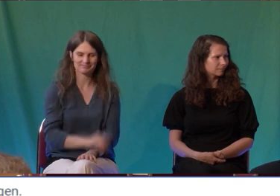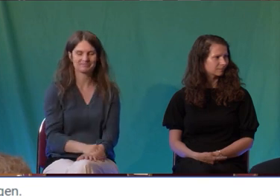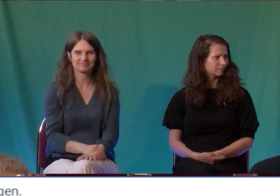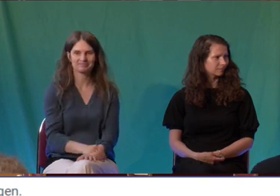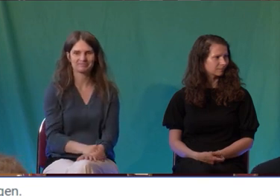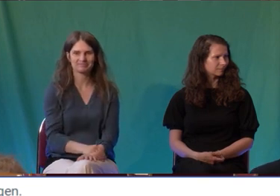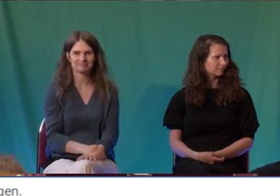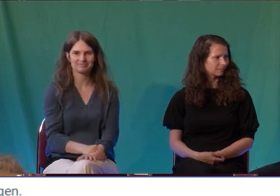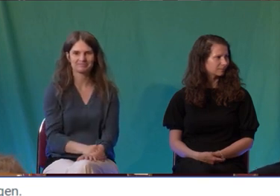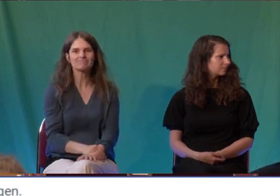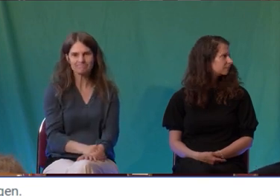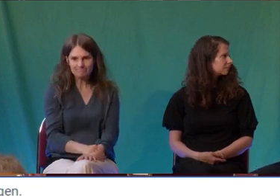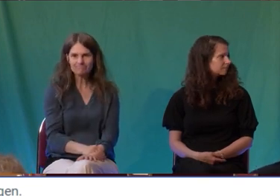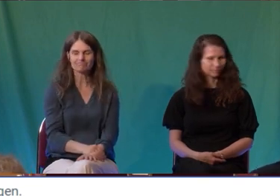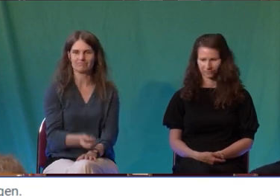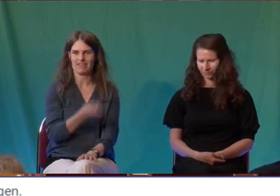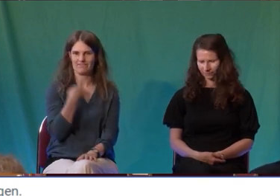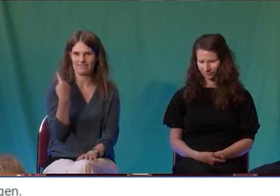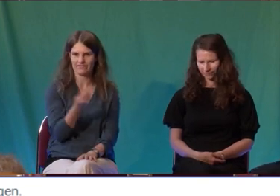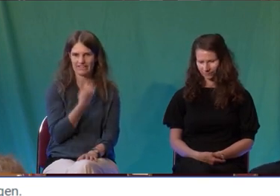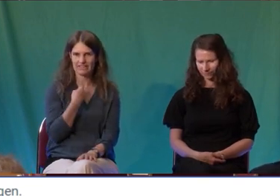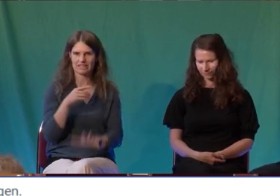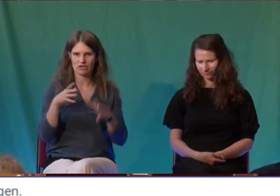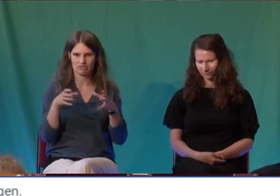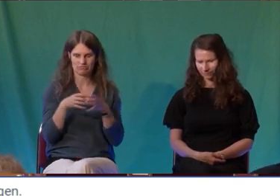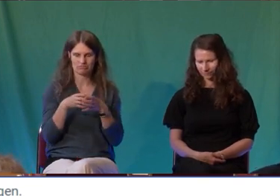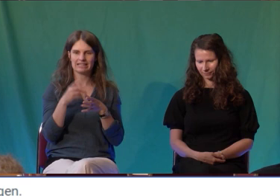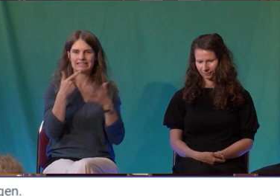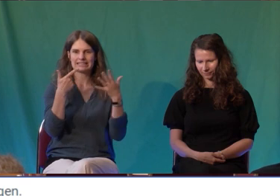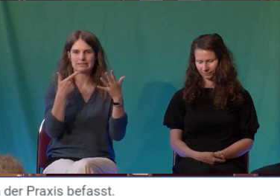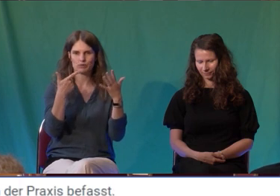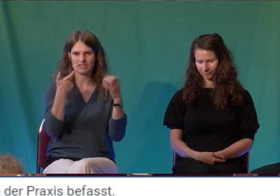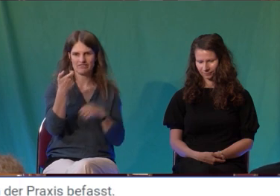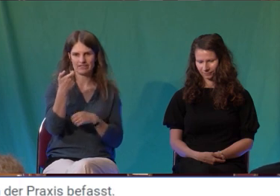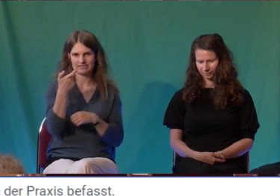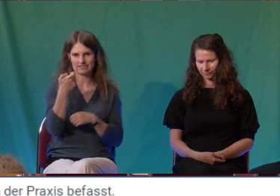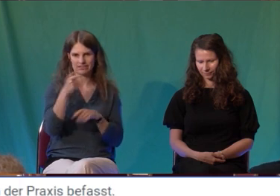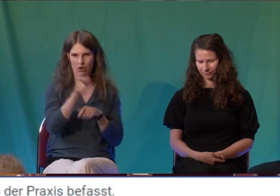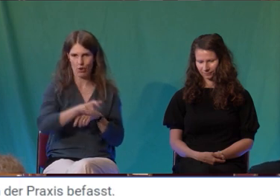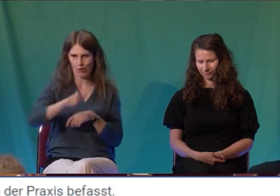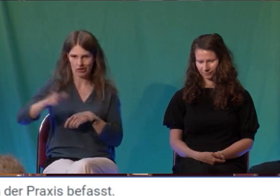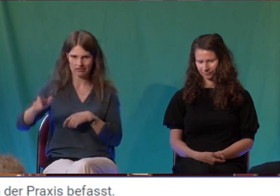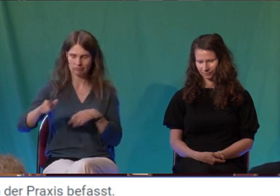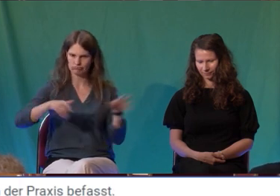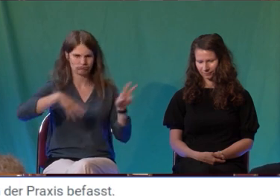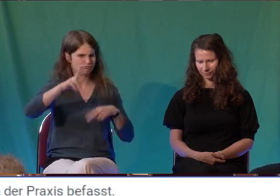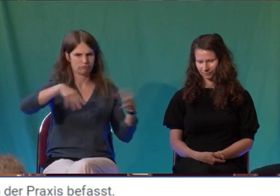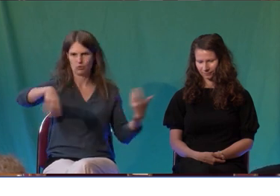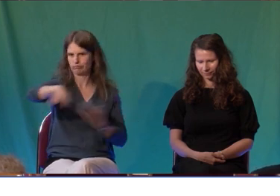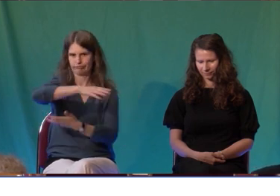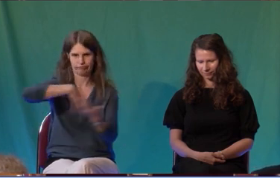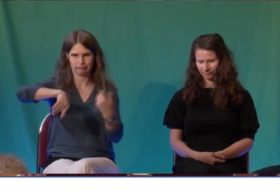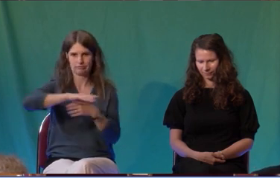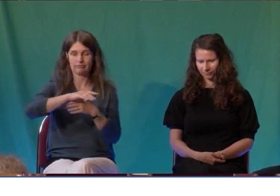ja wir waren 27 Leute im Workshop und eine sehr bunte Gruppe es waren Menschen dort die bei